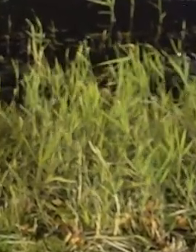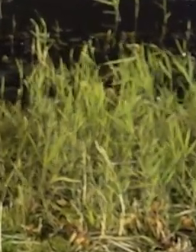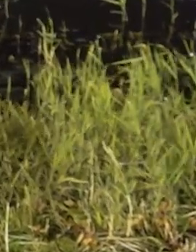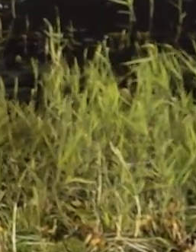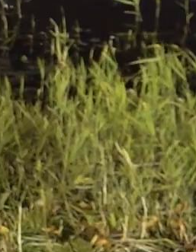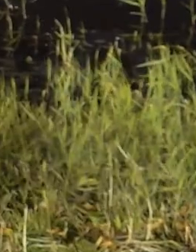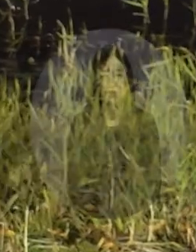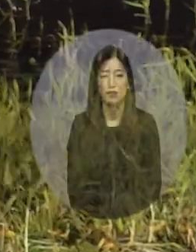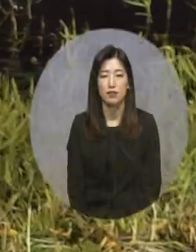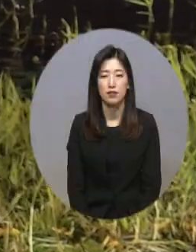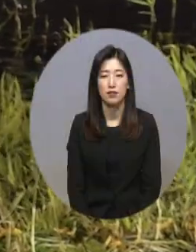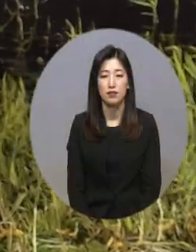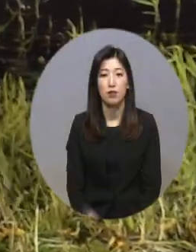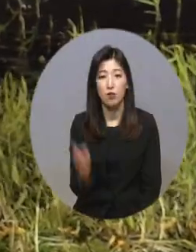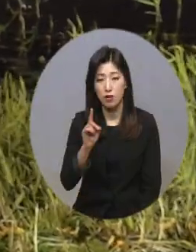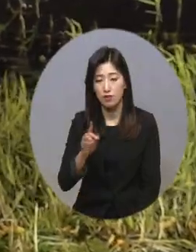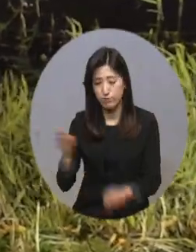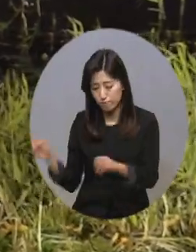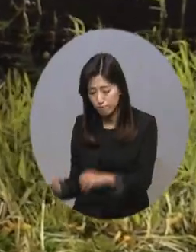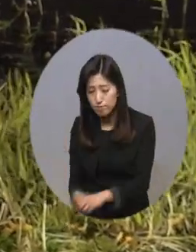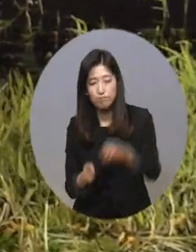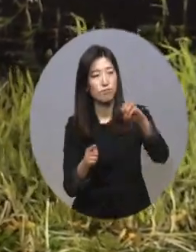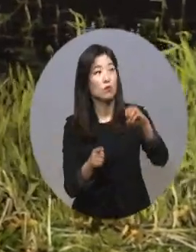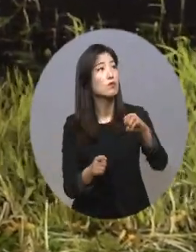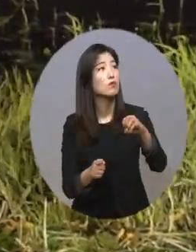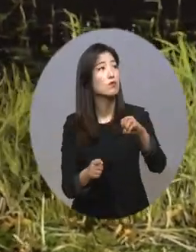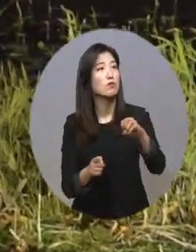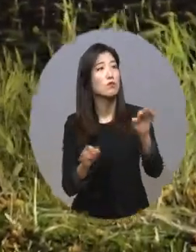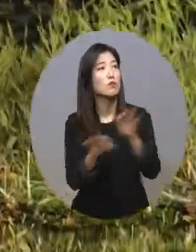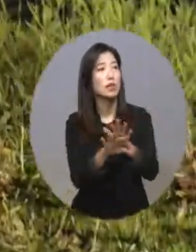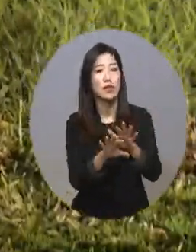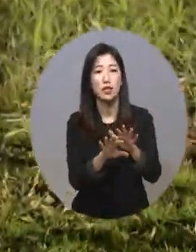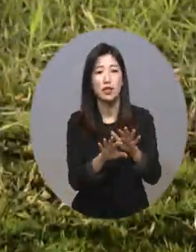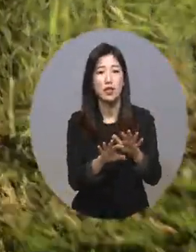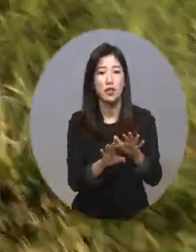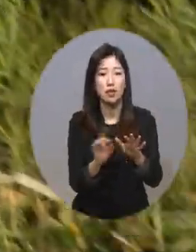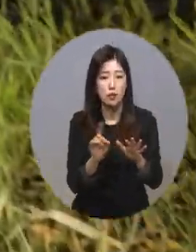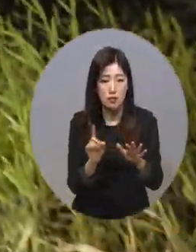아 버렸어요 으 그